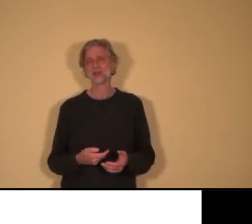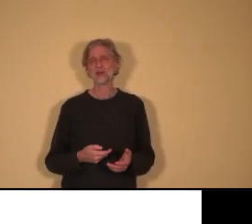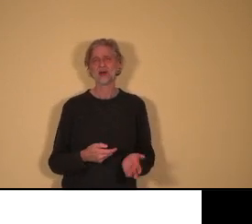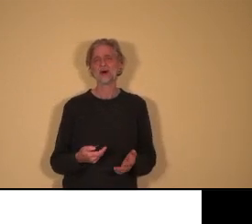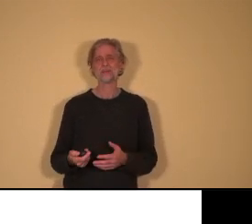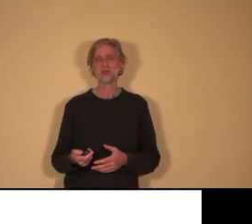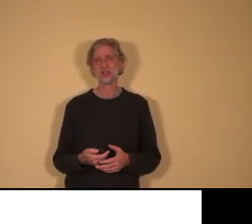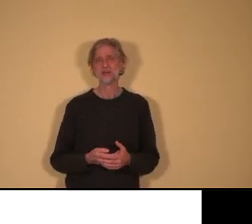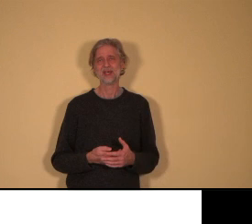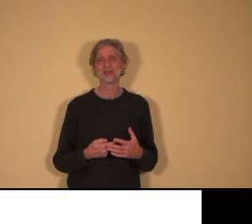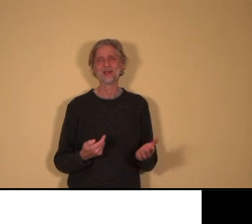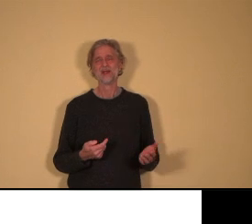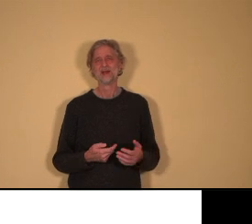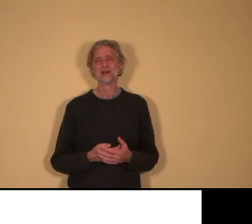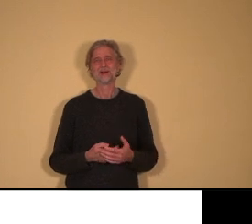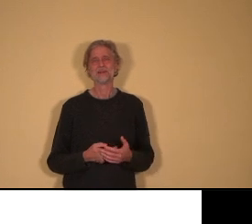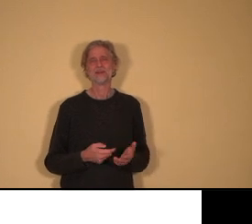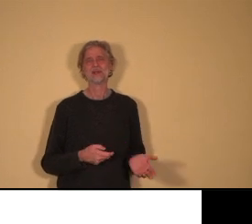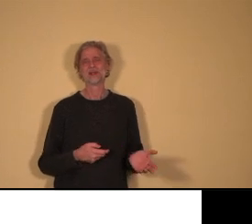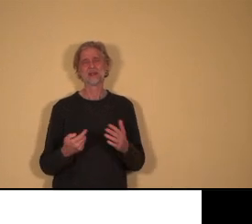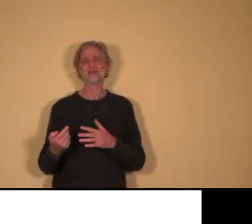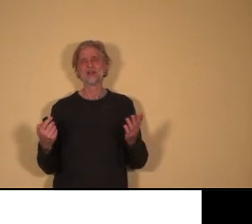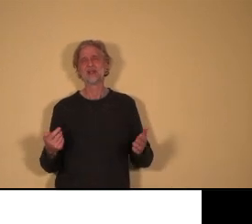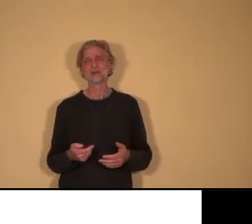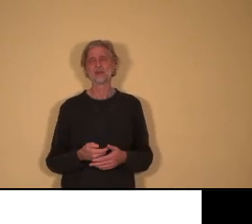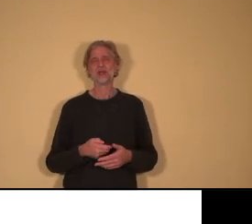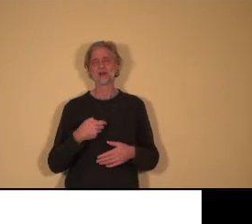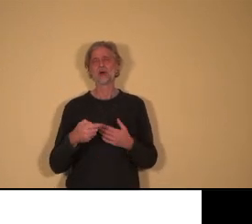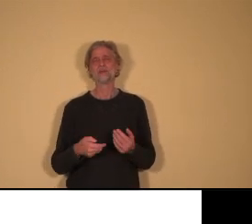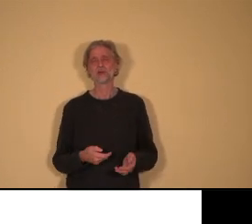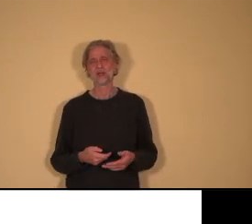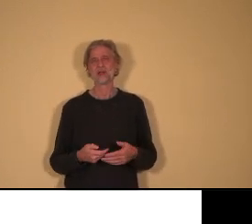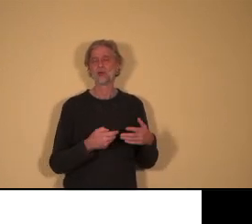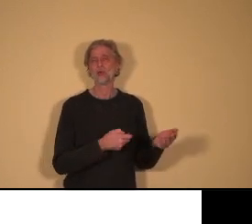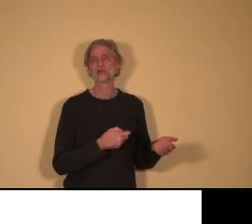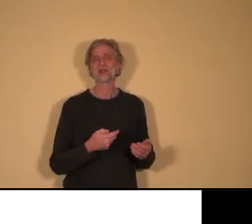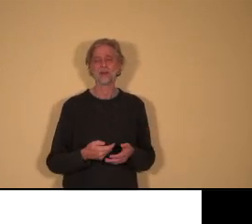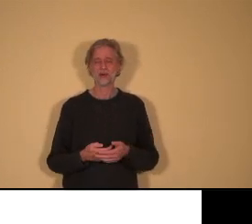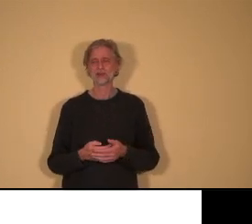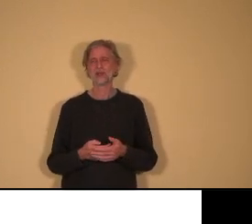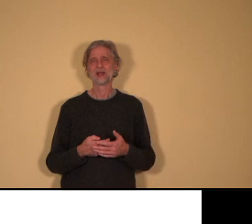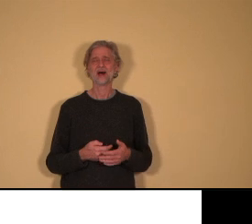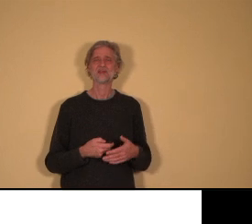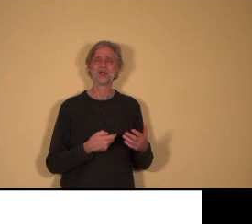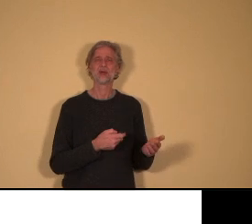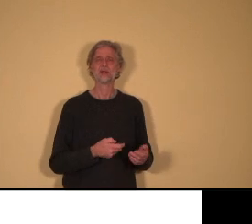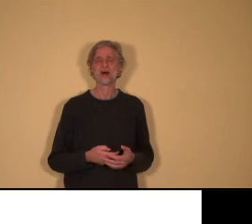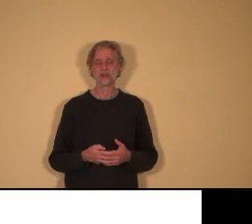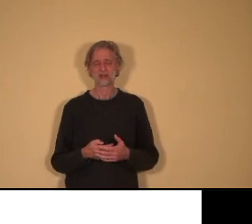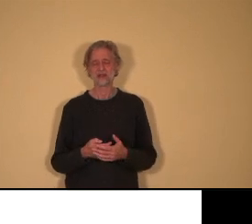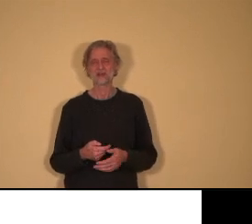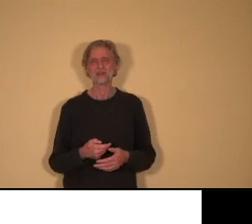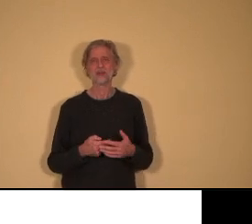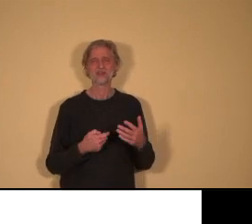dann natürlich sauber abgeschieden werden, damit es nicht in die Atmosphäre kommt und dann eine größere Treibhausgaswirkung